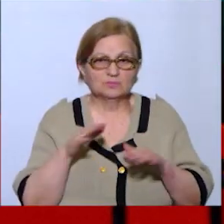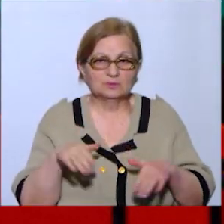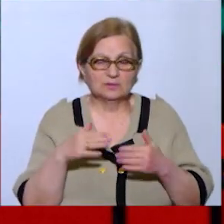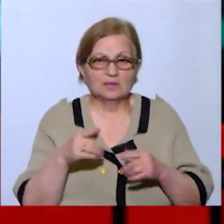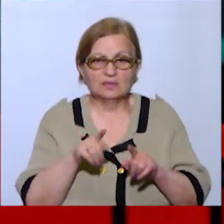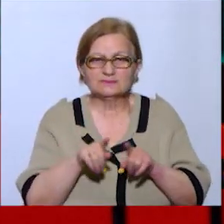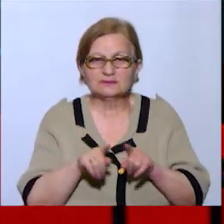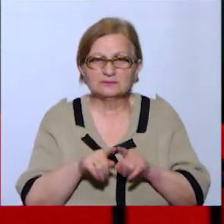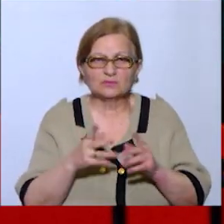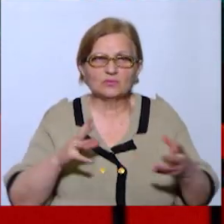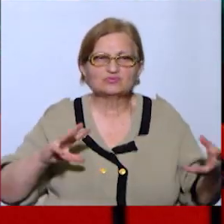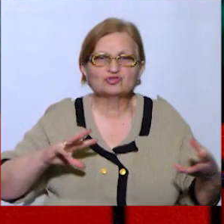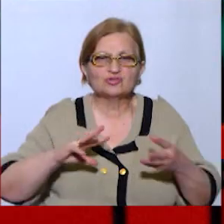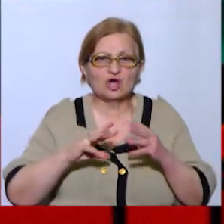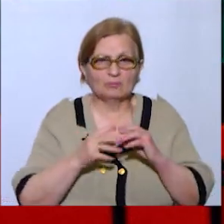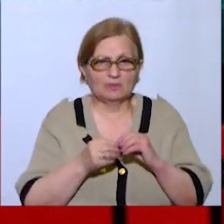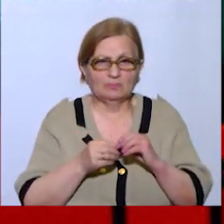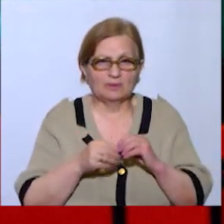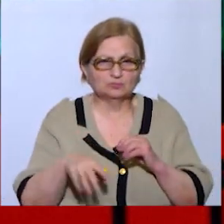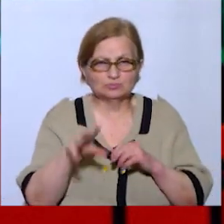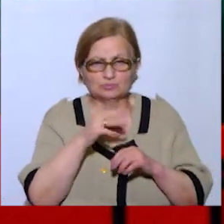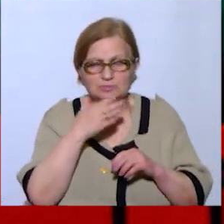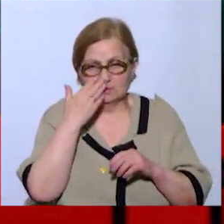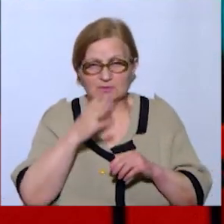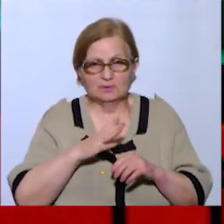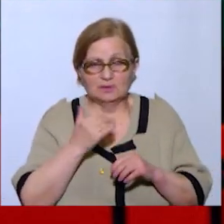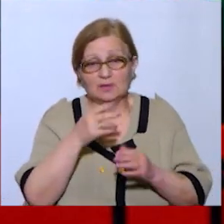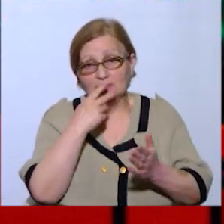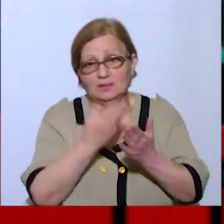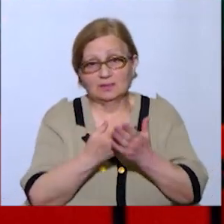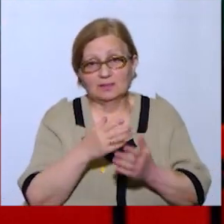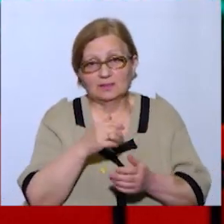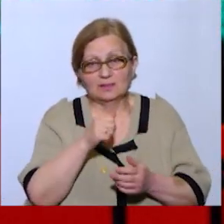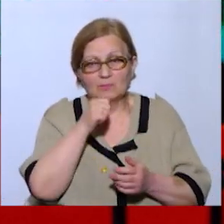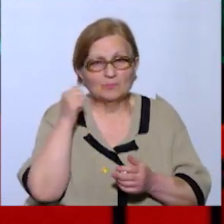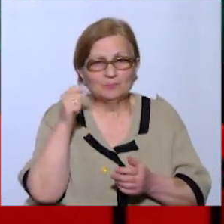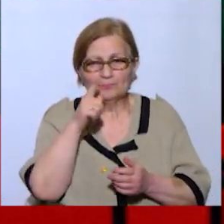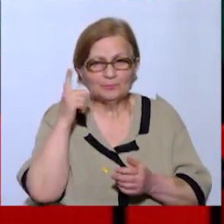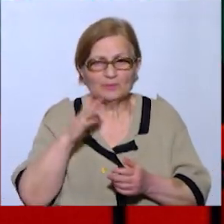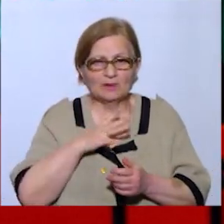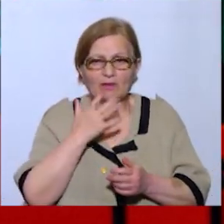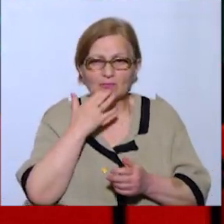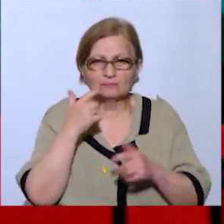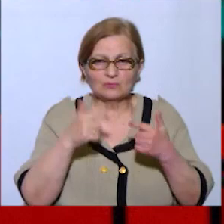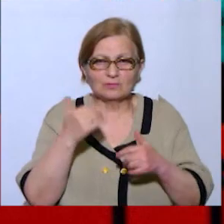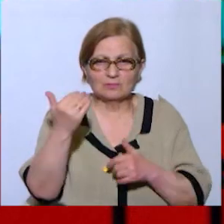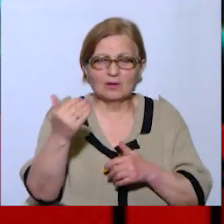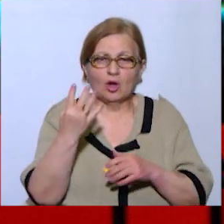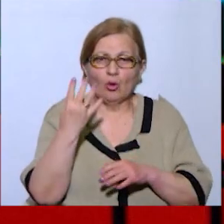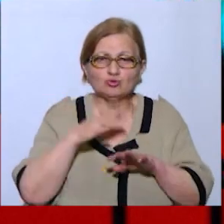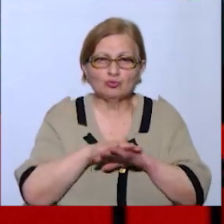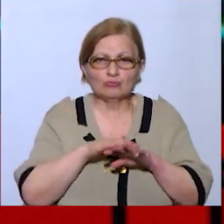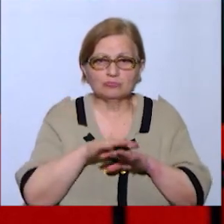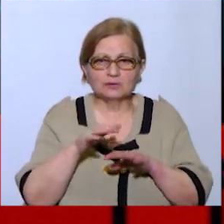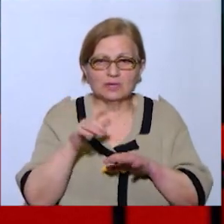ერთგვარი შემაჯამებელი გაკვეთილია. წარმოგიდგენთ გასული ბოლო წლების ეროვნული გამოცდის ოთხქულიან